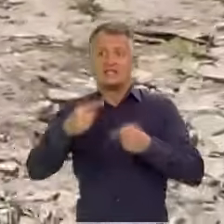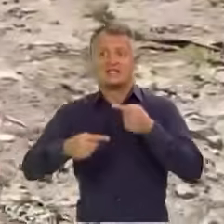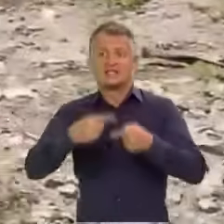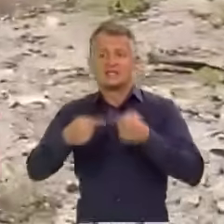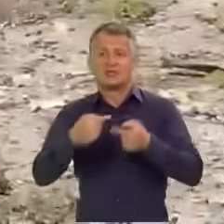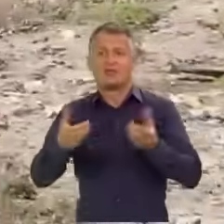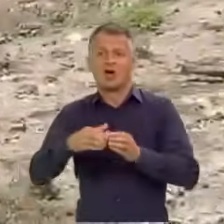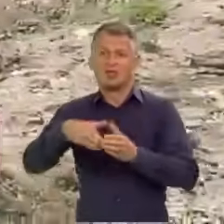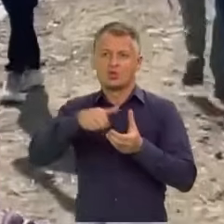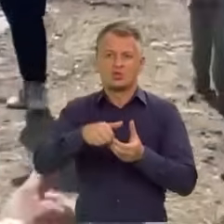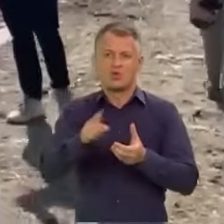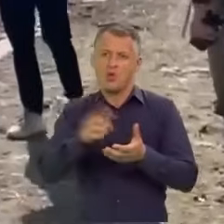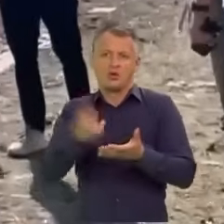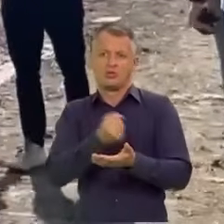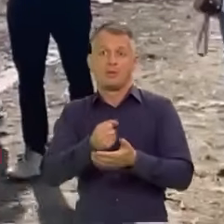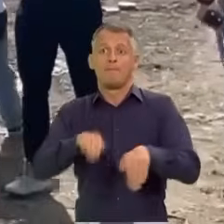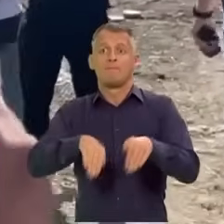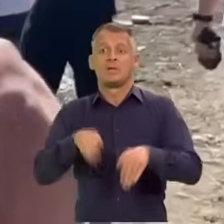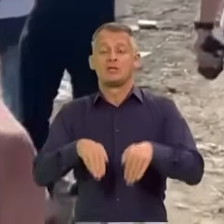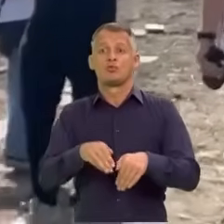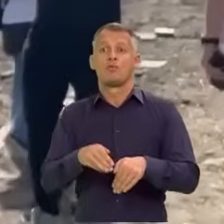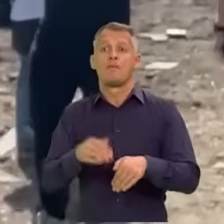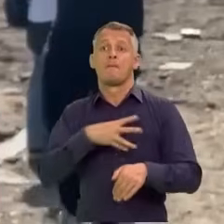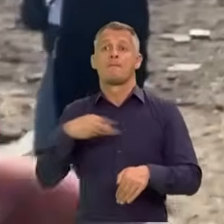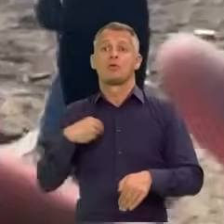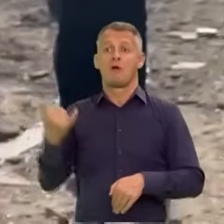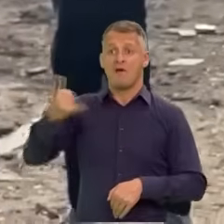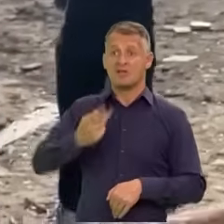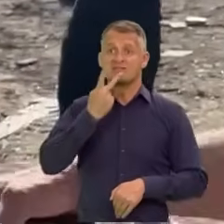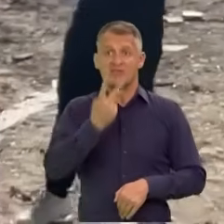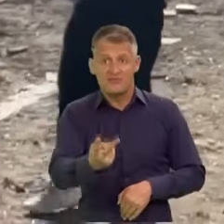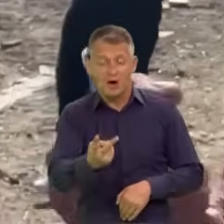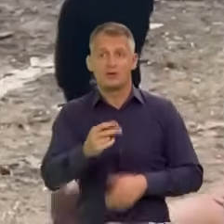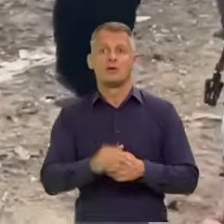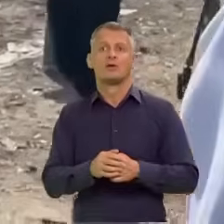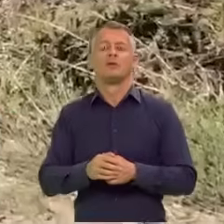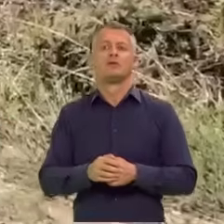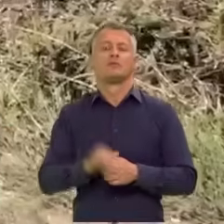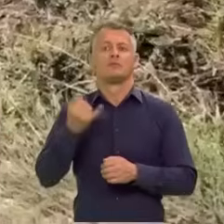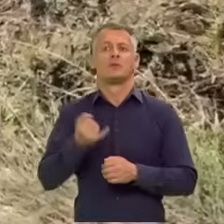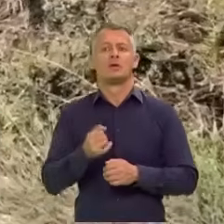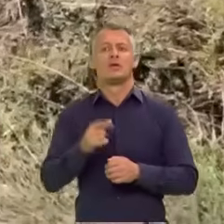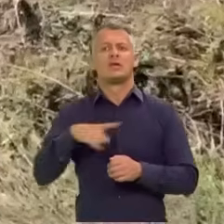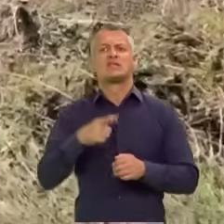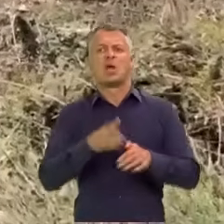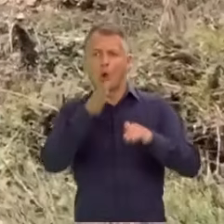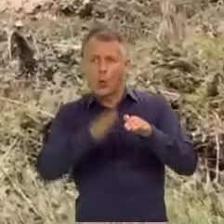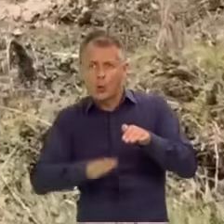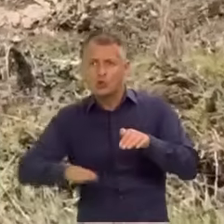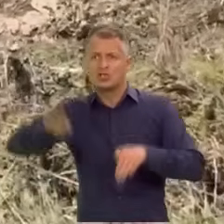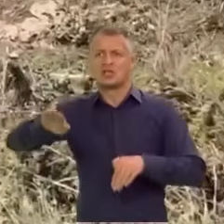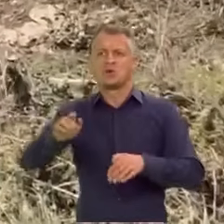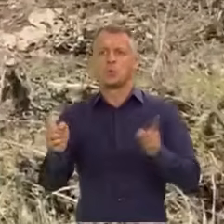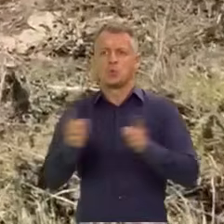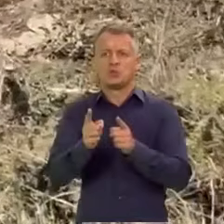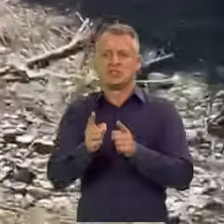față. Ministrul Fechet a vrut să vadă canalul din localitate menit să dreneze apa pluvială. Este un șanț puțin adânc,